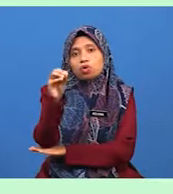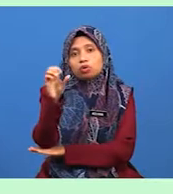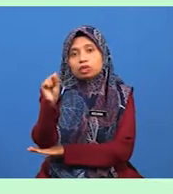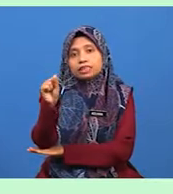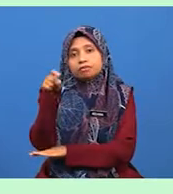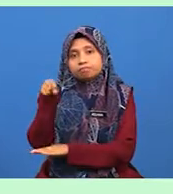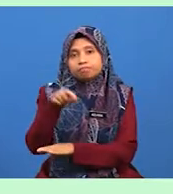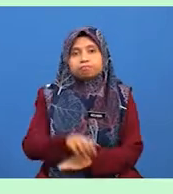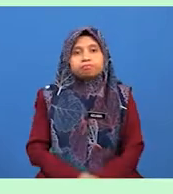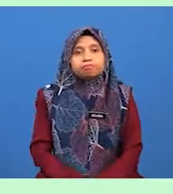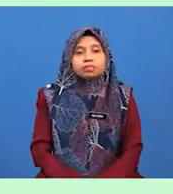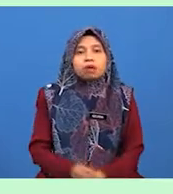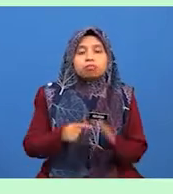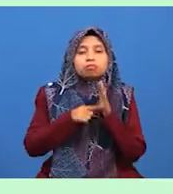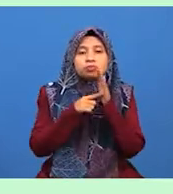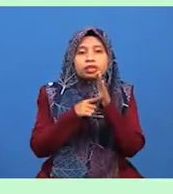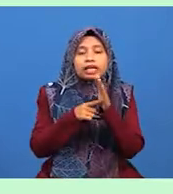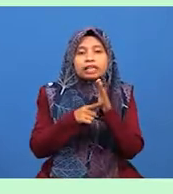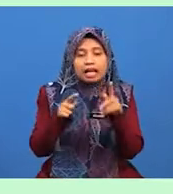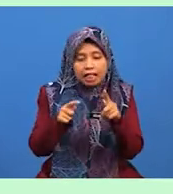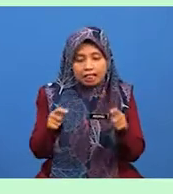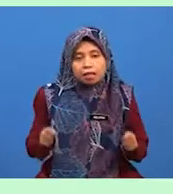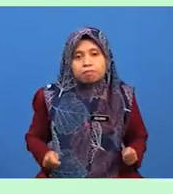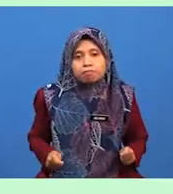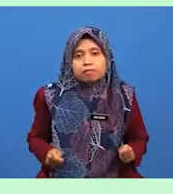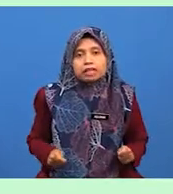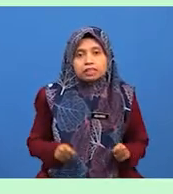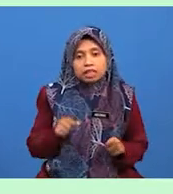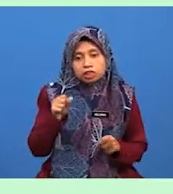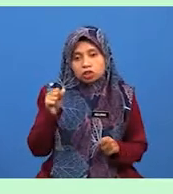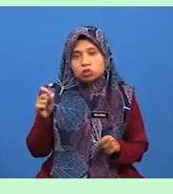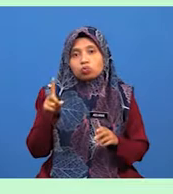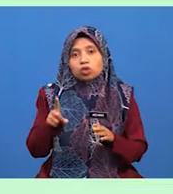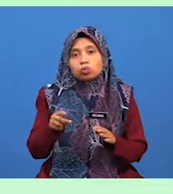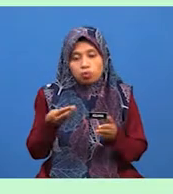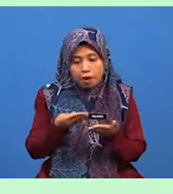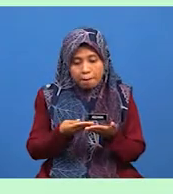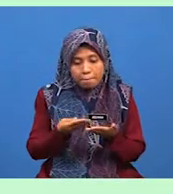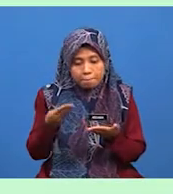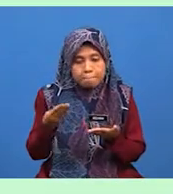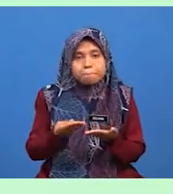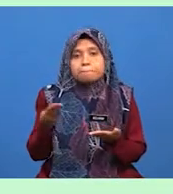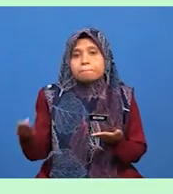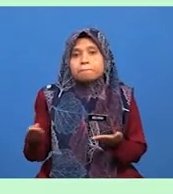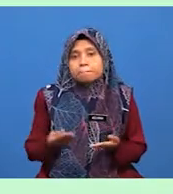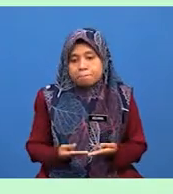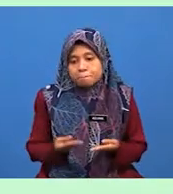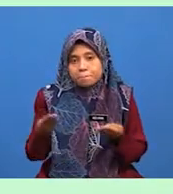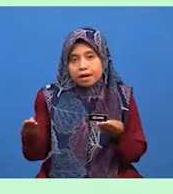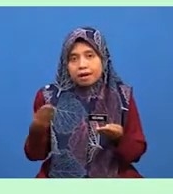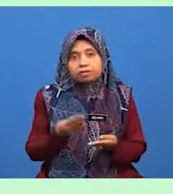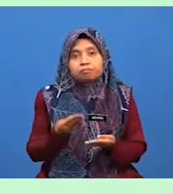di atas menunjukkan tempat sesuatu barang. Buku Melissa